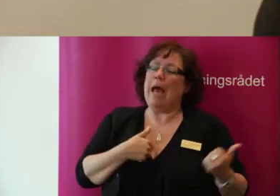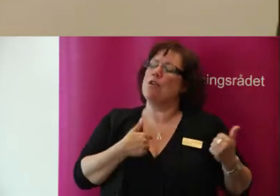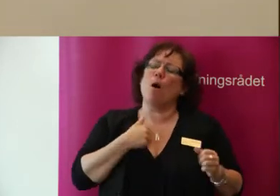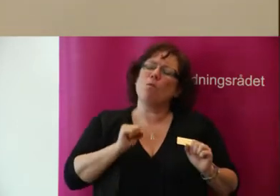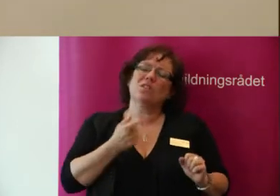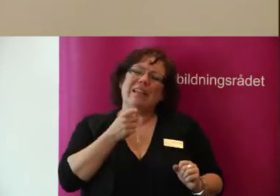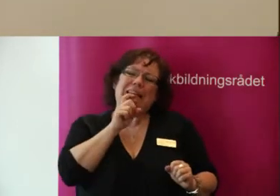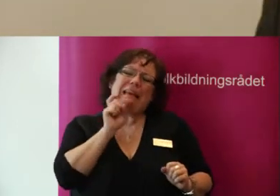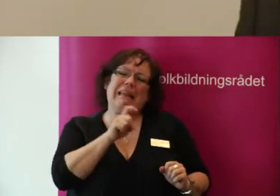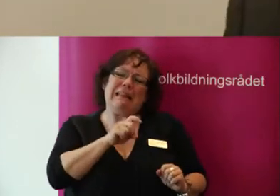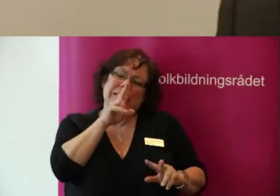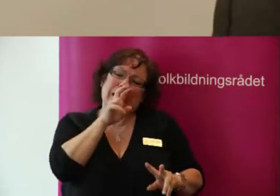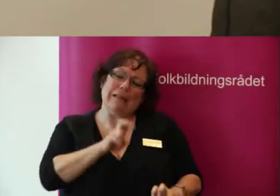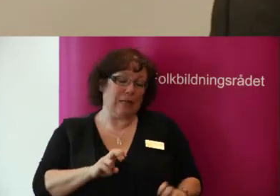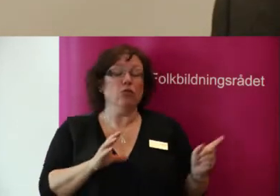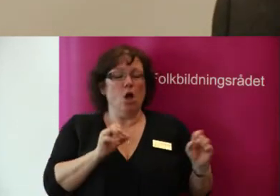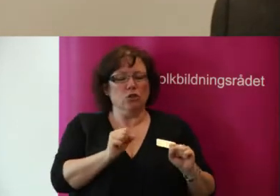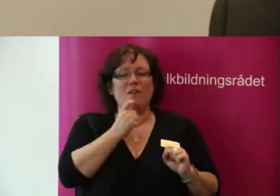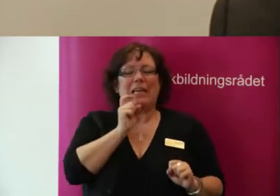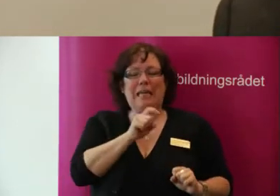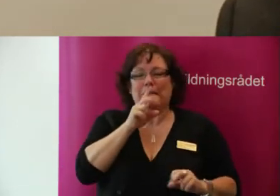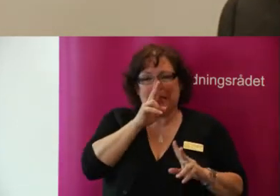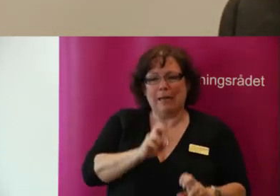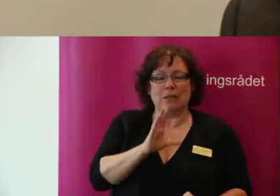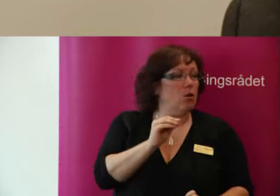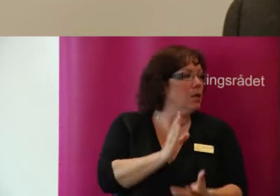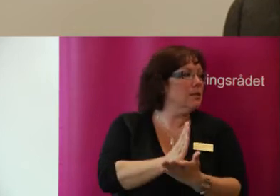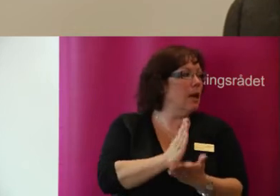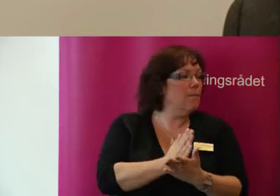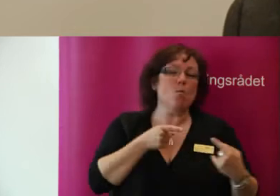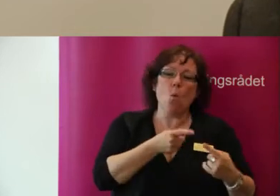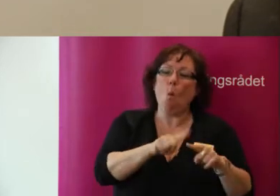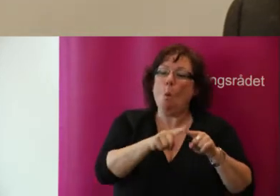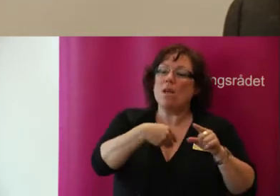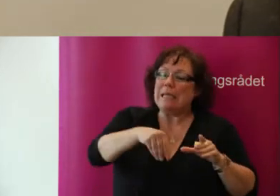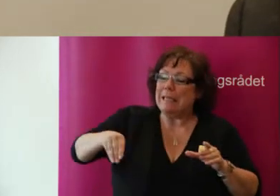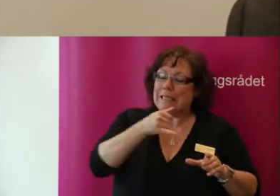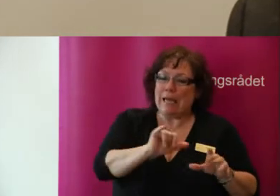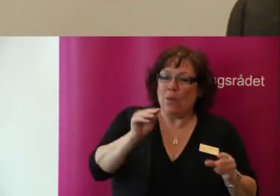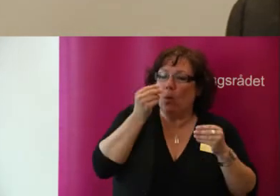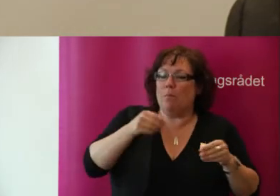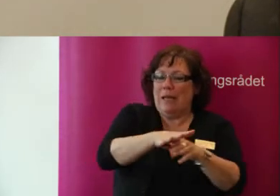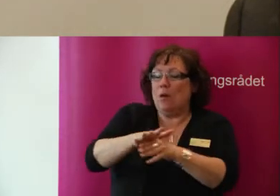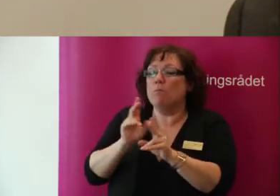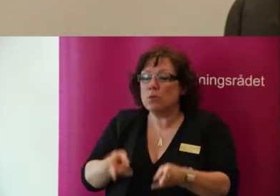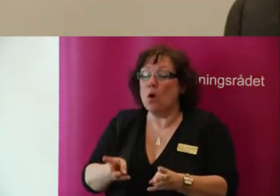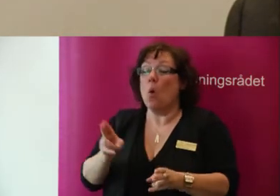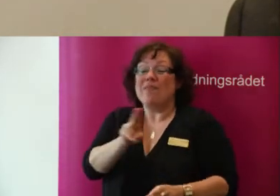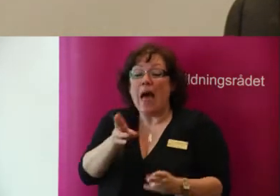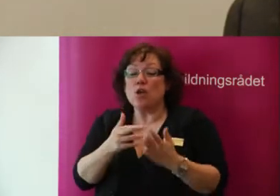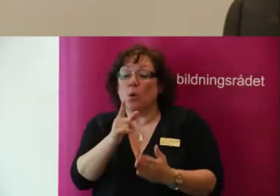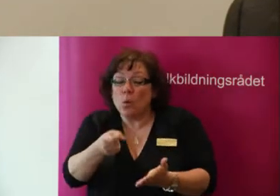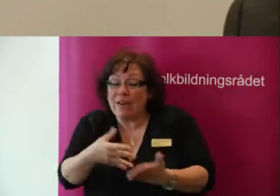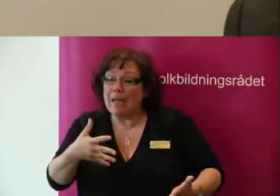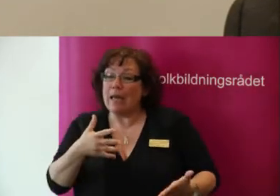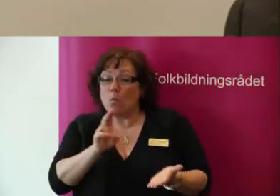kritiskt granskande här. För att annars ja, man måste vara kritiskt granskande. Och det måste man vara gentemot olika satsningar i utbildningsväsendet också. Och när man utvärderar dem och konstaterar